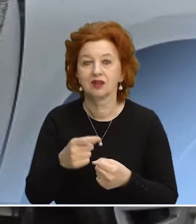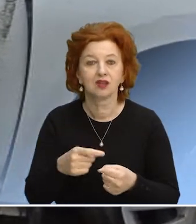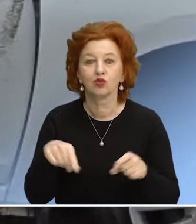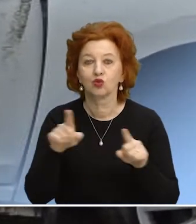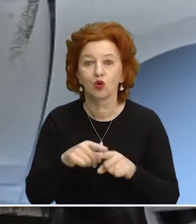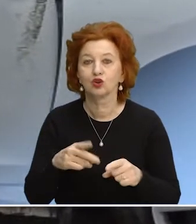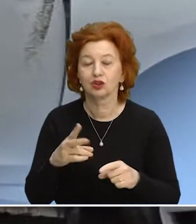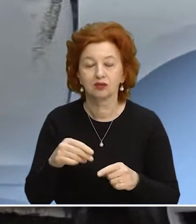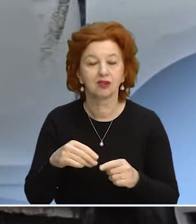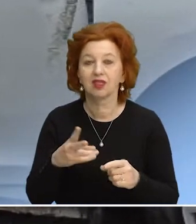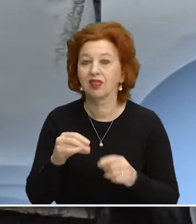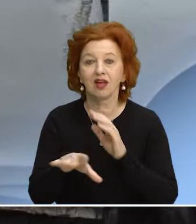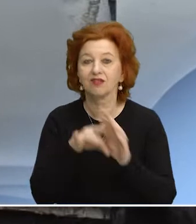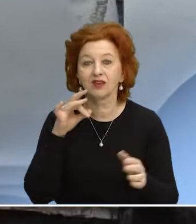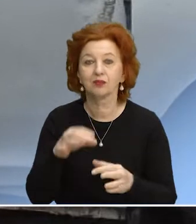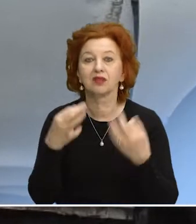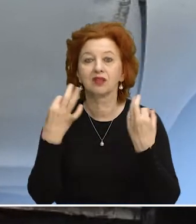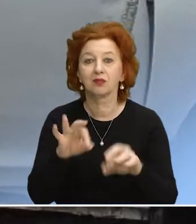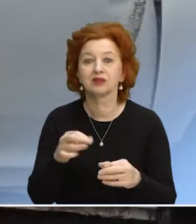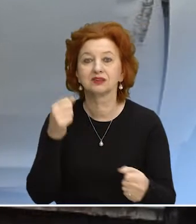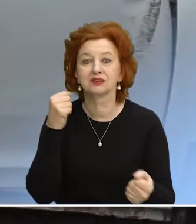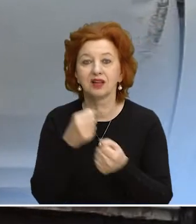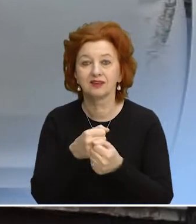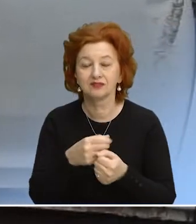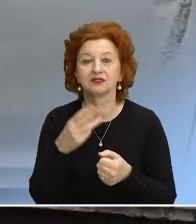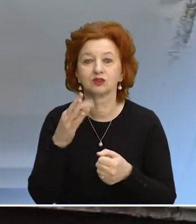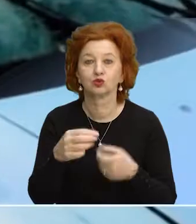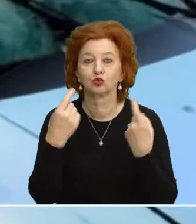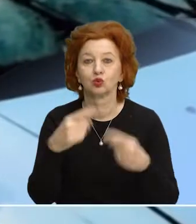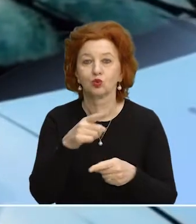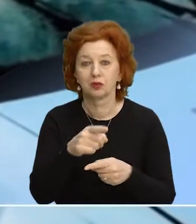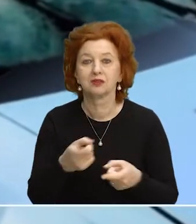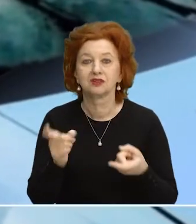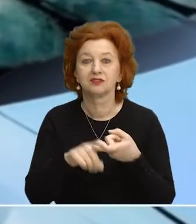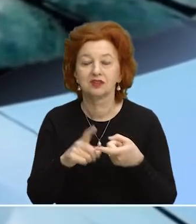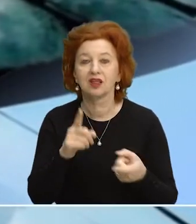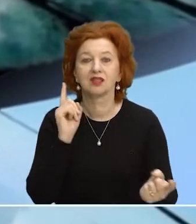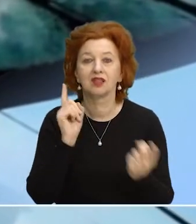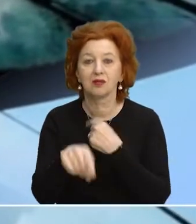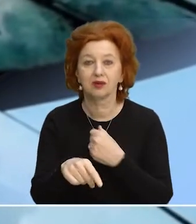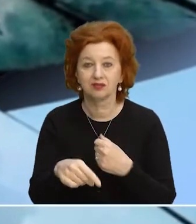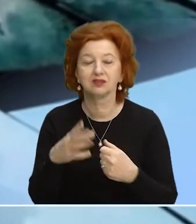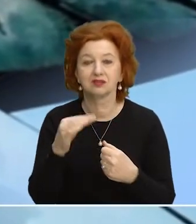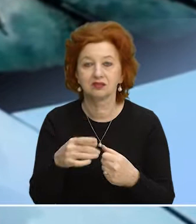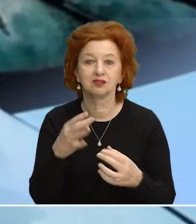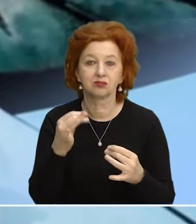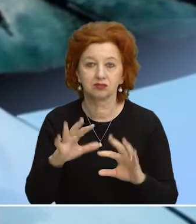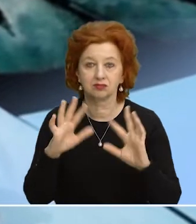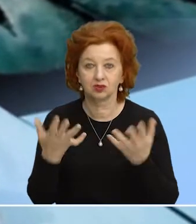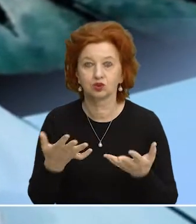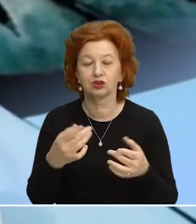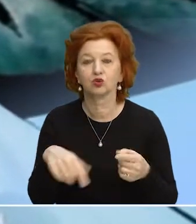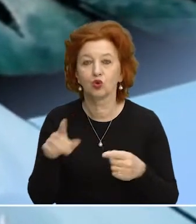Логан не выбрал безопасную дистанцию, допустила столкновение с остановившимся впереди попутном направлении перед